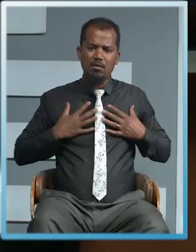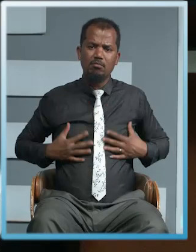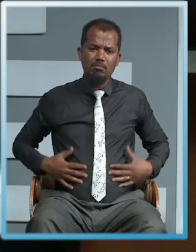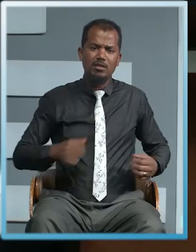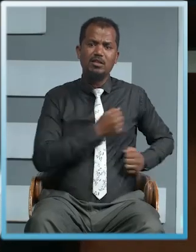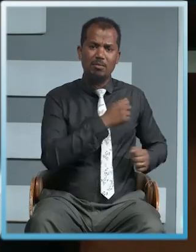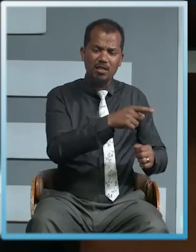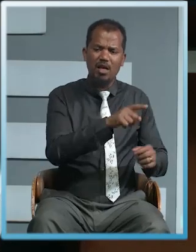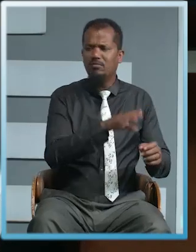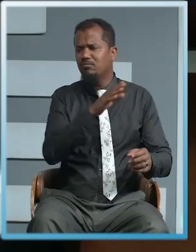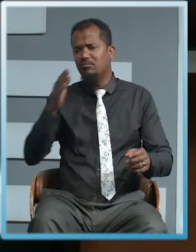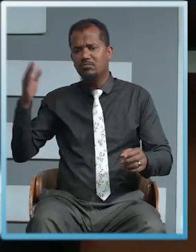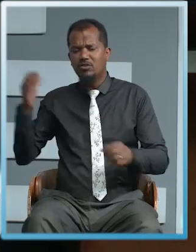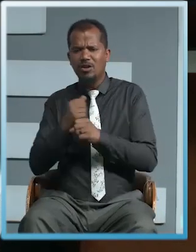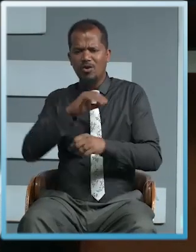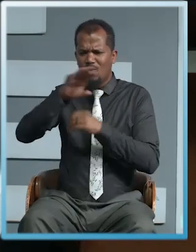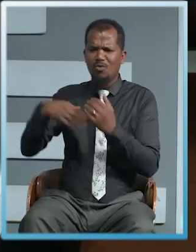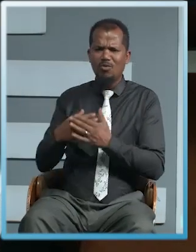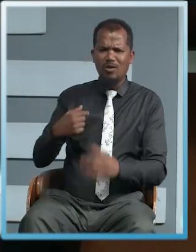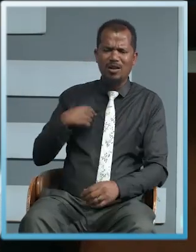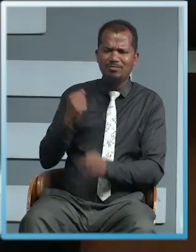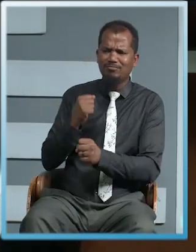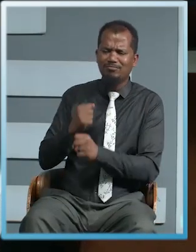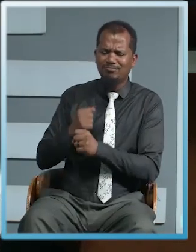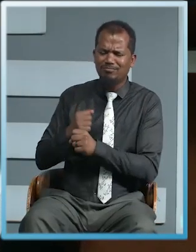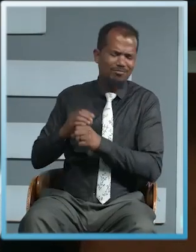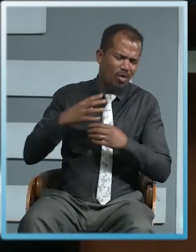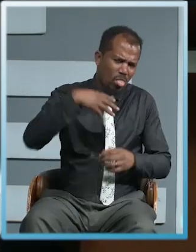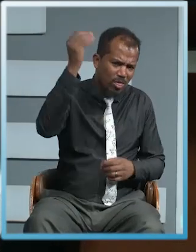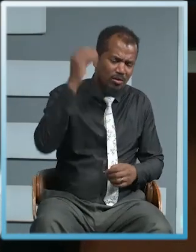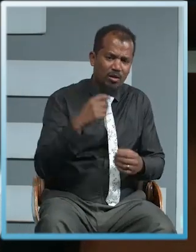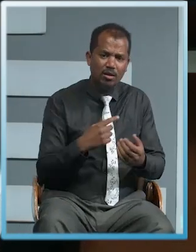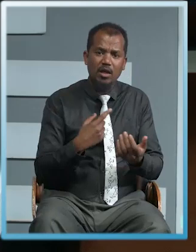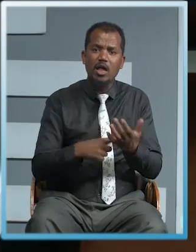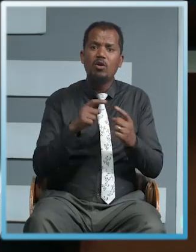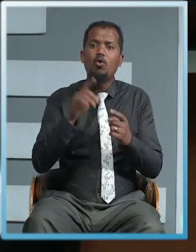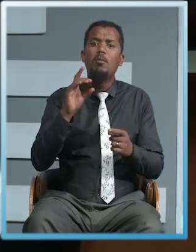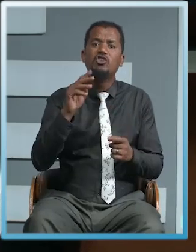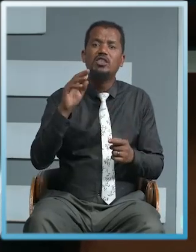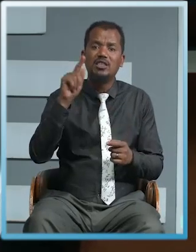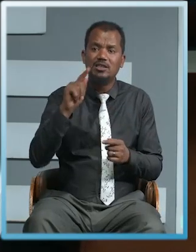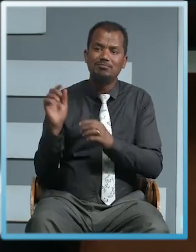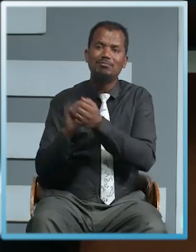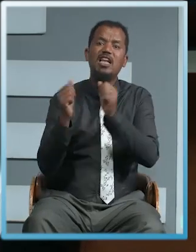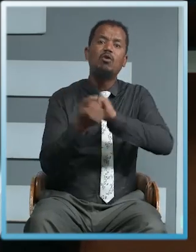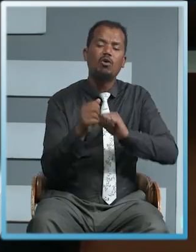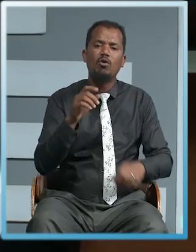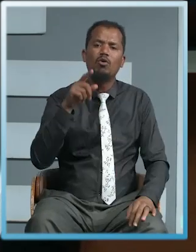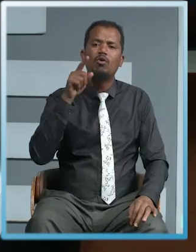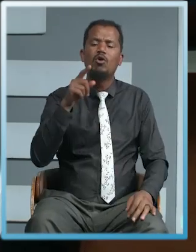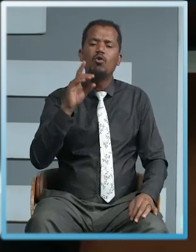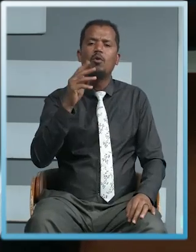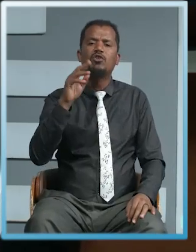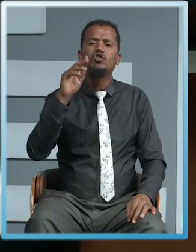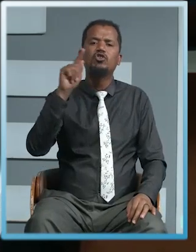جمروس كم نامن يعلون سراولو اني سرتشو اني سرتشو لك يهننو ودو كوميشنو بنقلبتو ككوميشنو روتشو